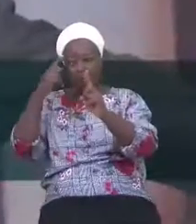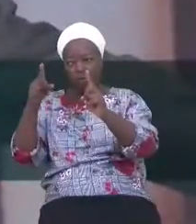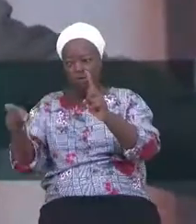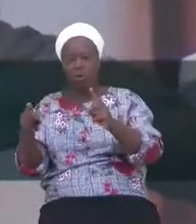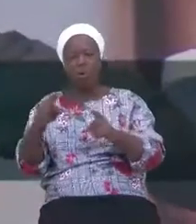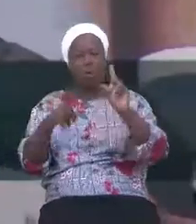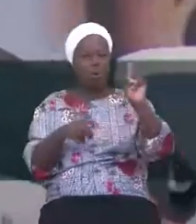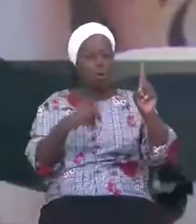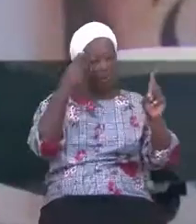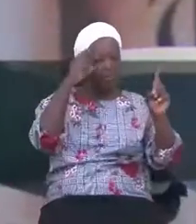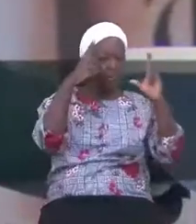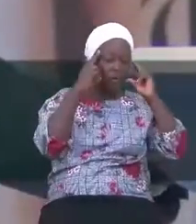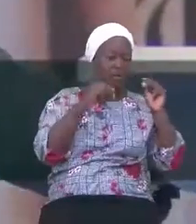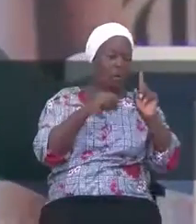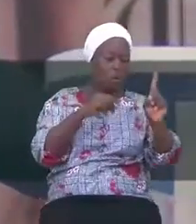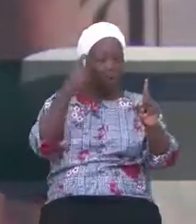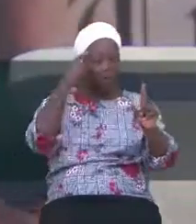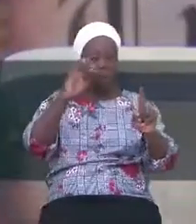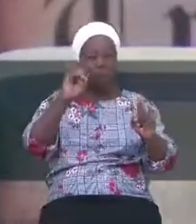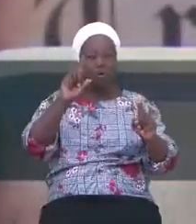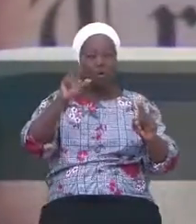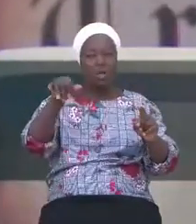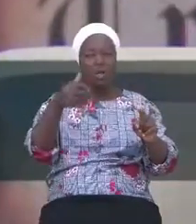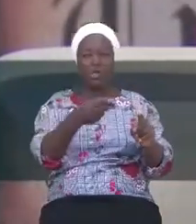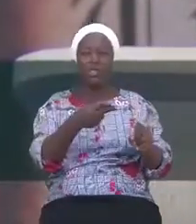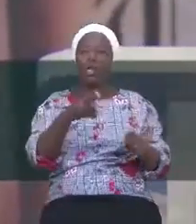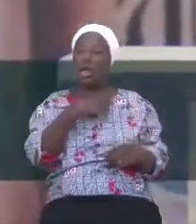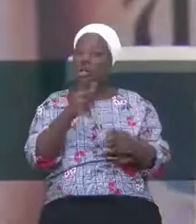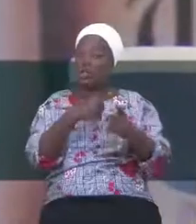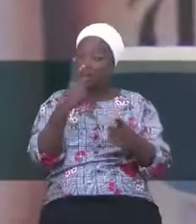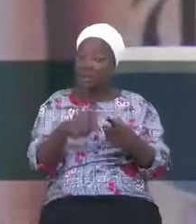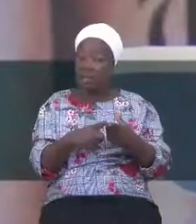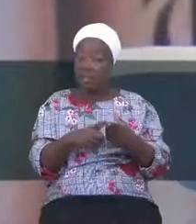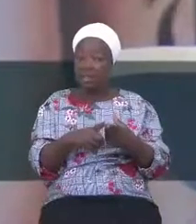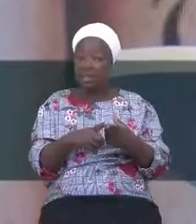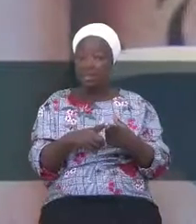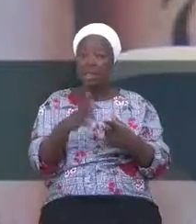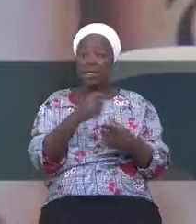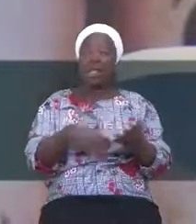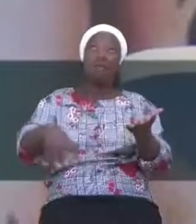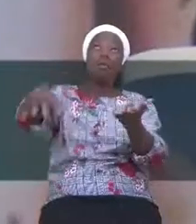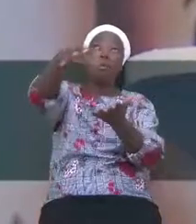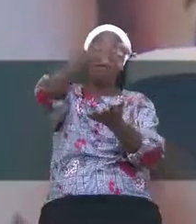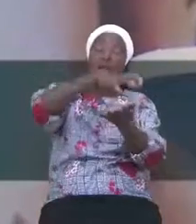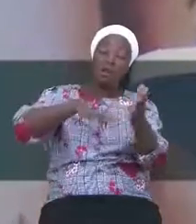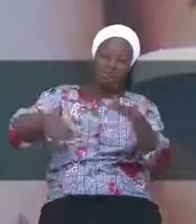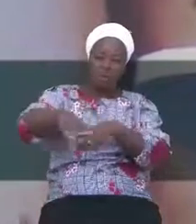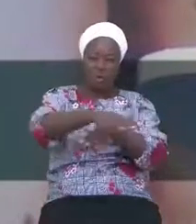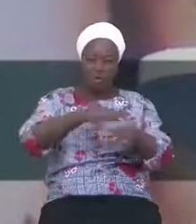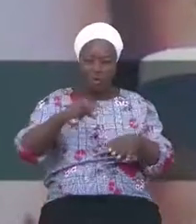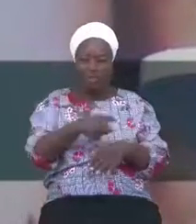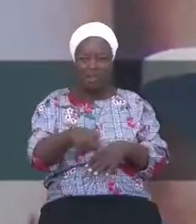pour Moïse et une pour Élie. » Ensuite, une nuée les